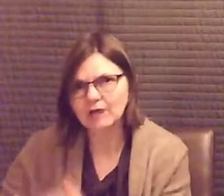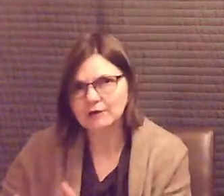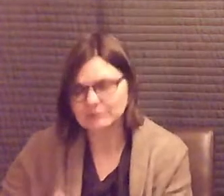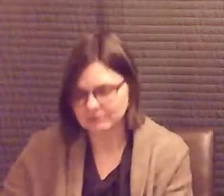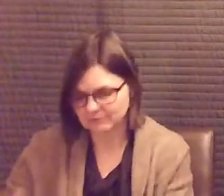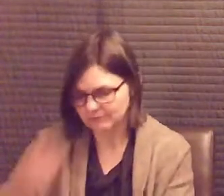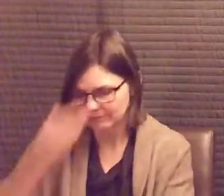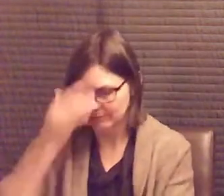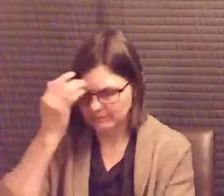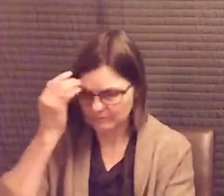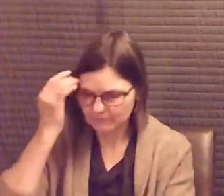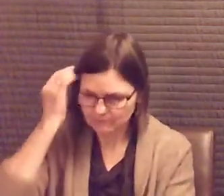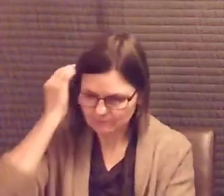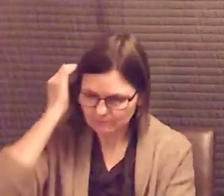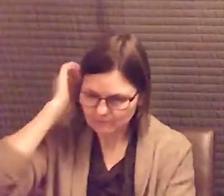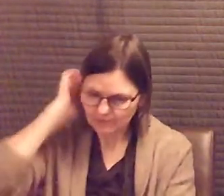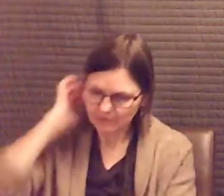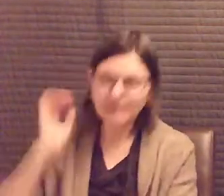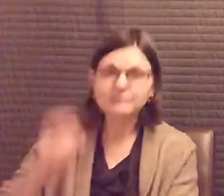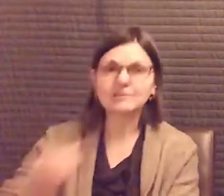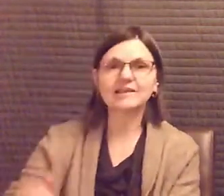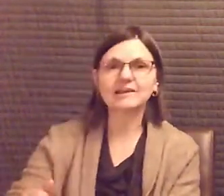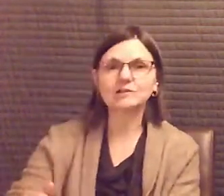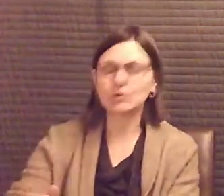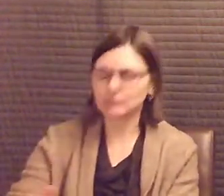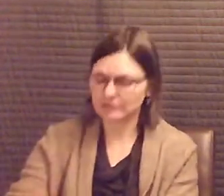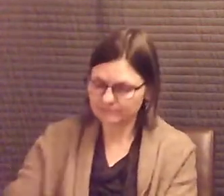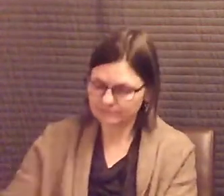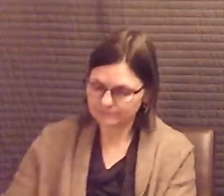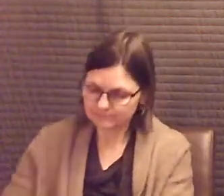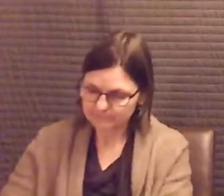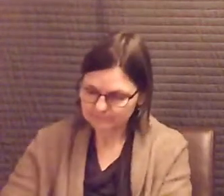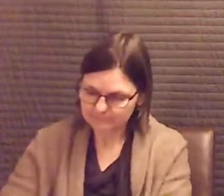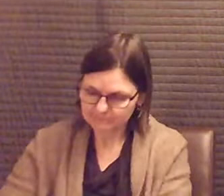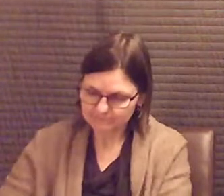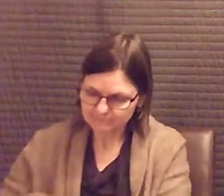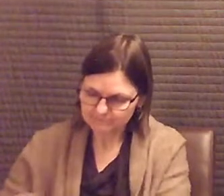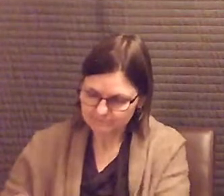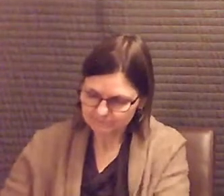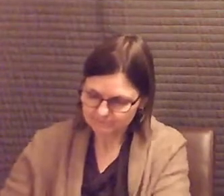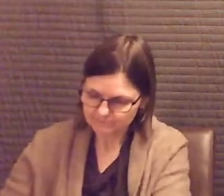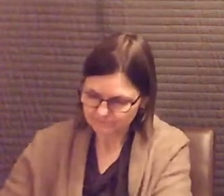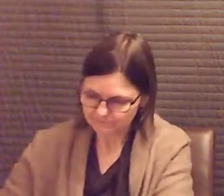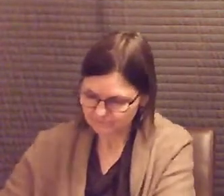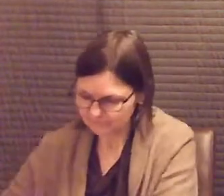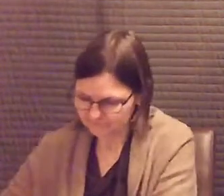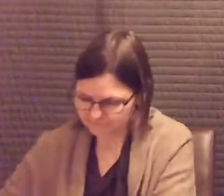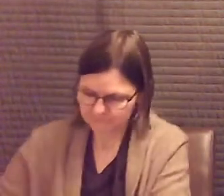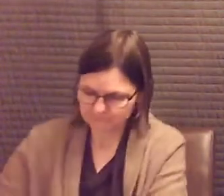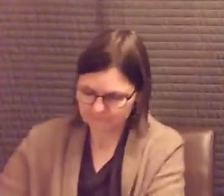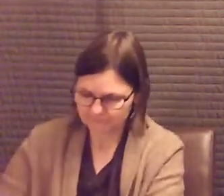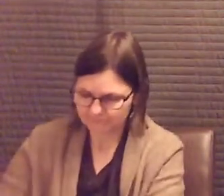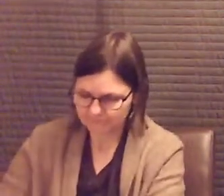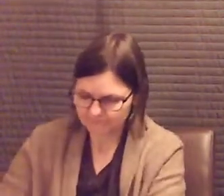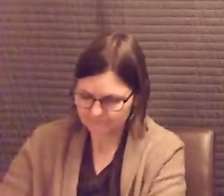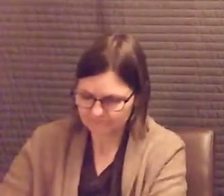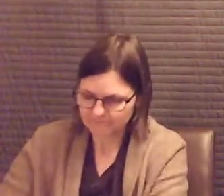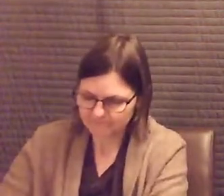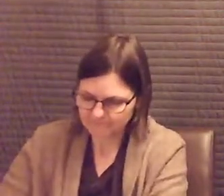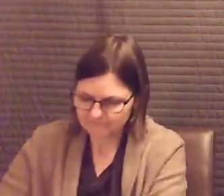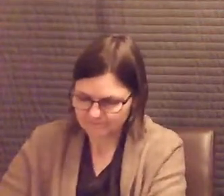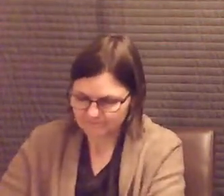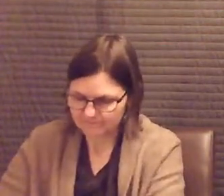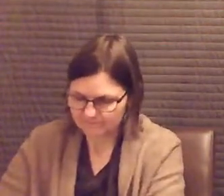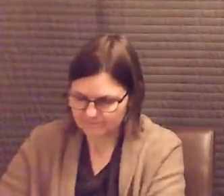getuigt en je stalking hebt u de deuce slechte periode zijn er zes you heb nieuwe guardians most